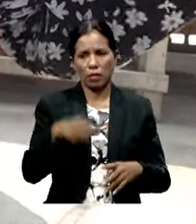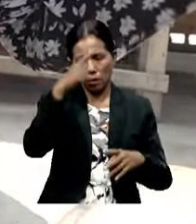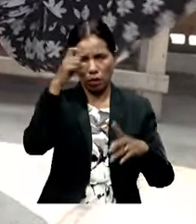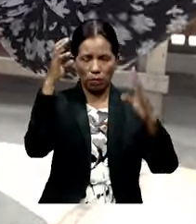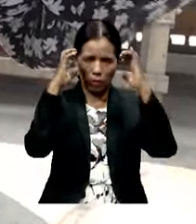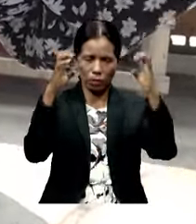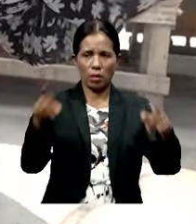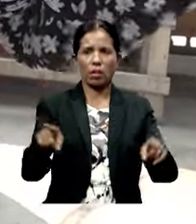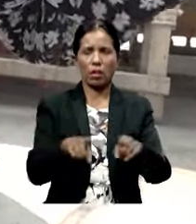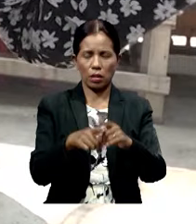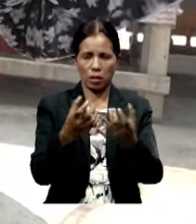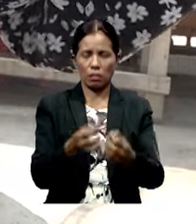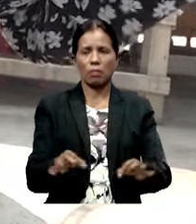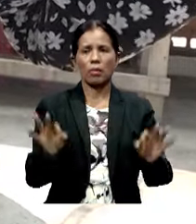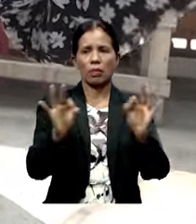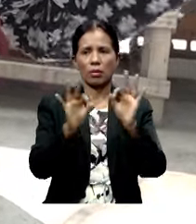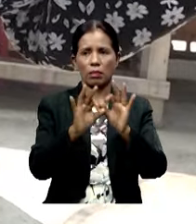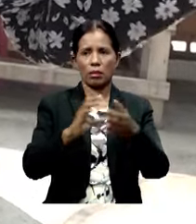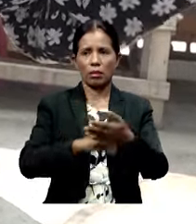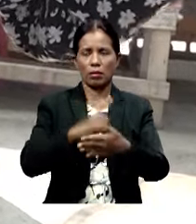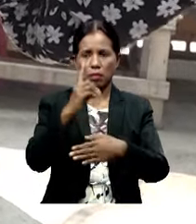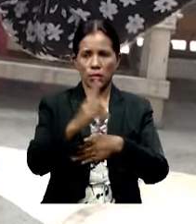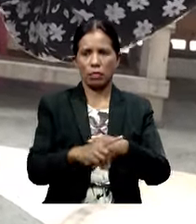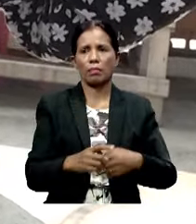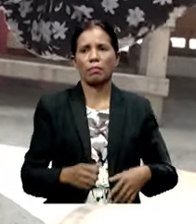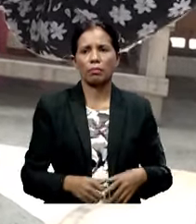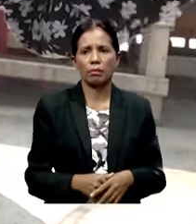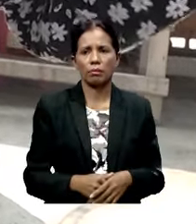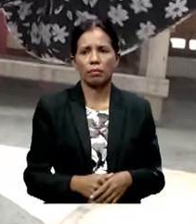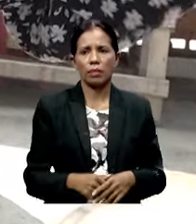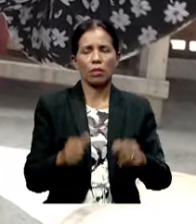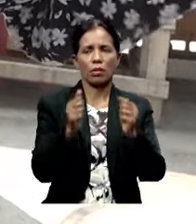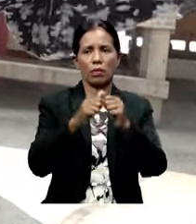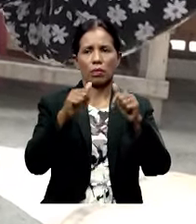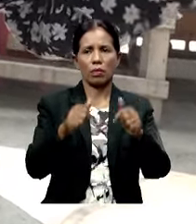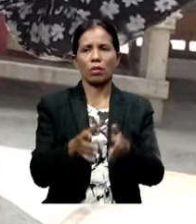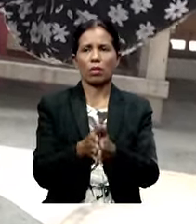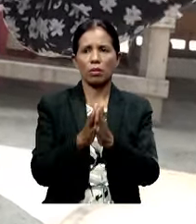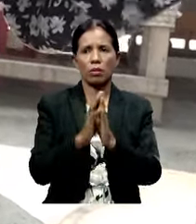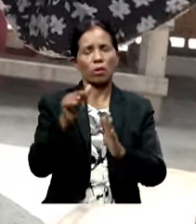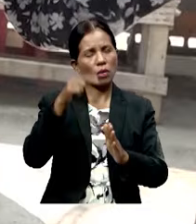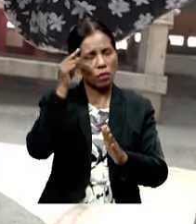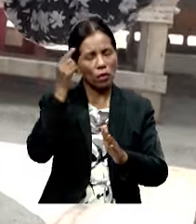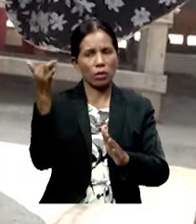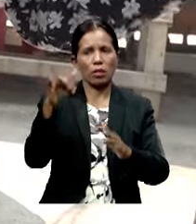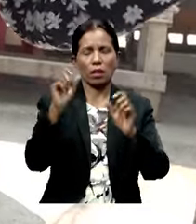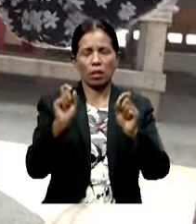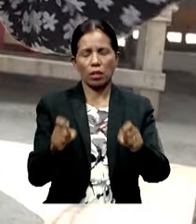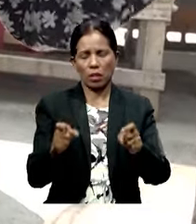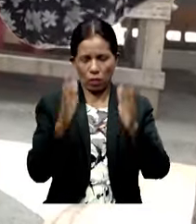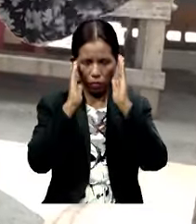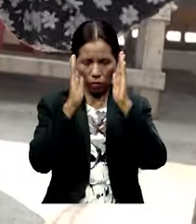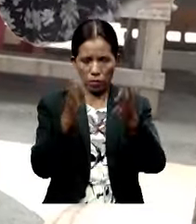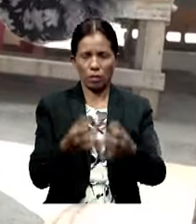masai hanesan sabi importanti ba desenvolvimento. Ho ira ne mak, husu ba itani governo sira tenke tau atensan prioridade liu